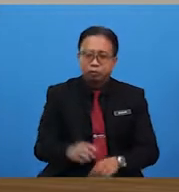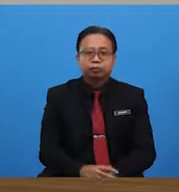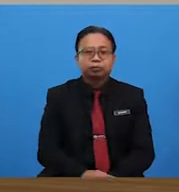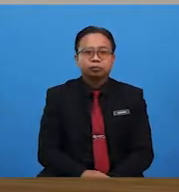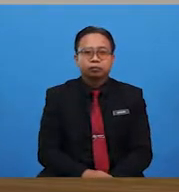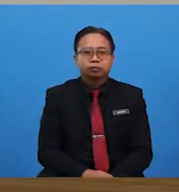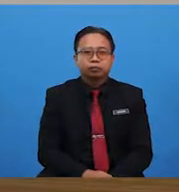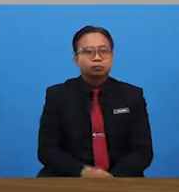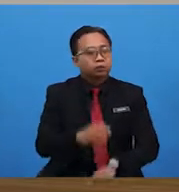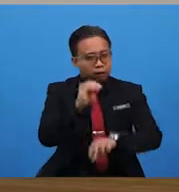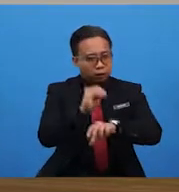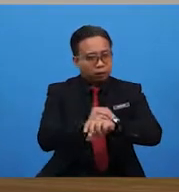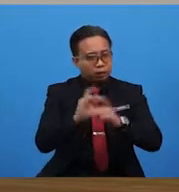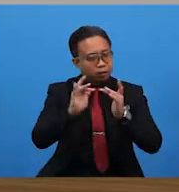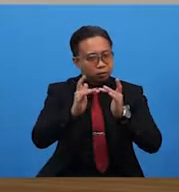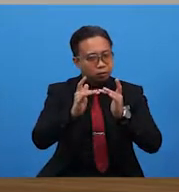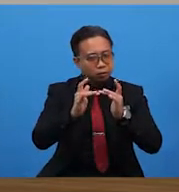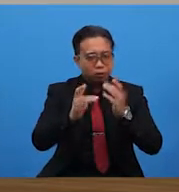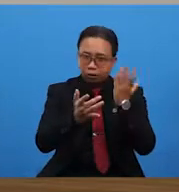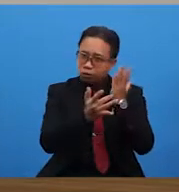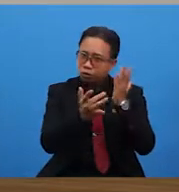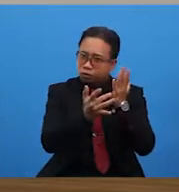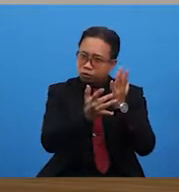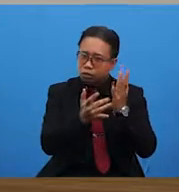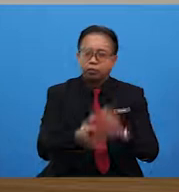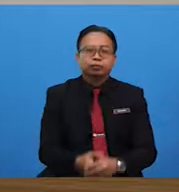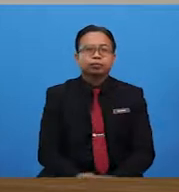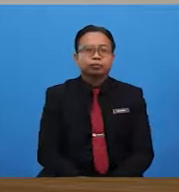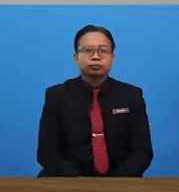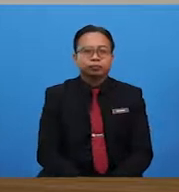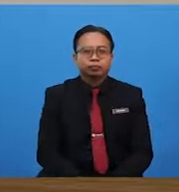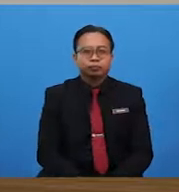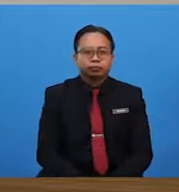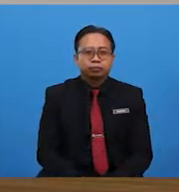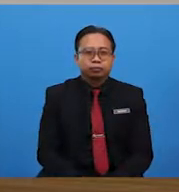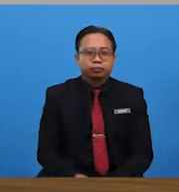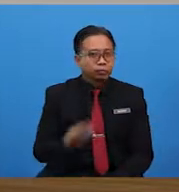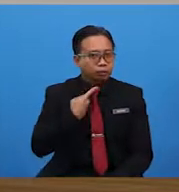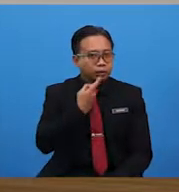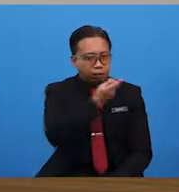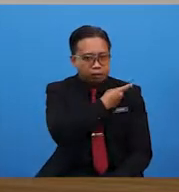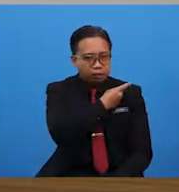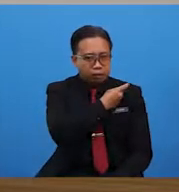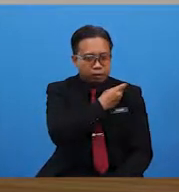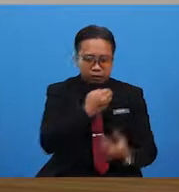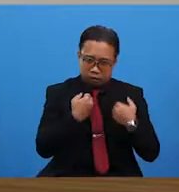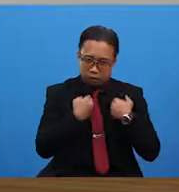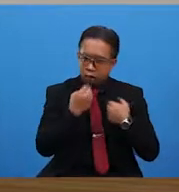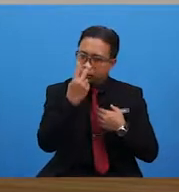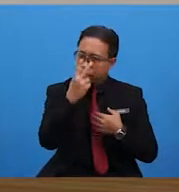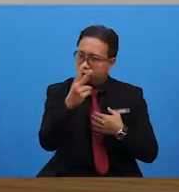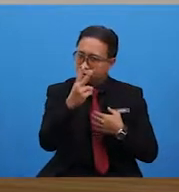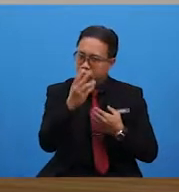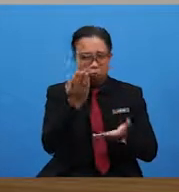zaman teknologi muda zaman sekarang Iya langkah kita di dalam televisi ini pun mungkin Mereka menonton secara